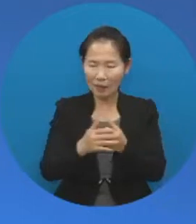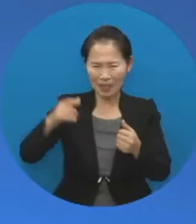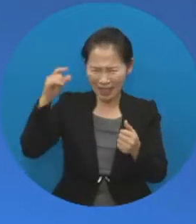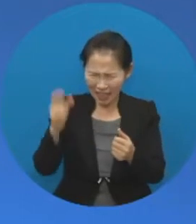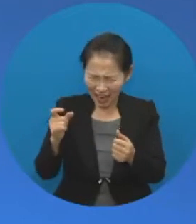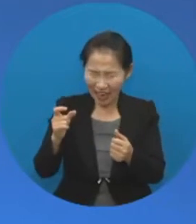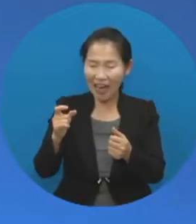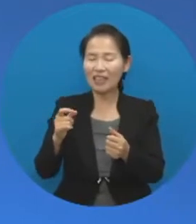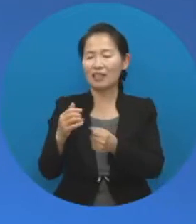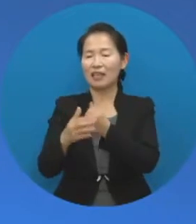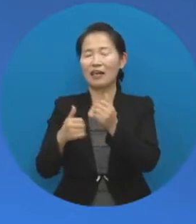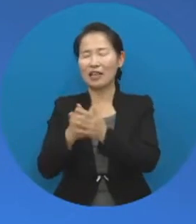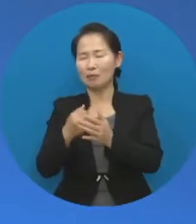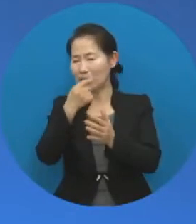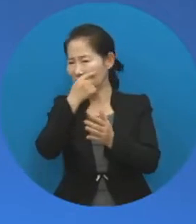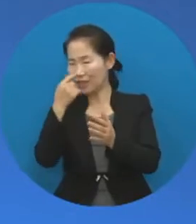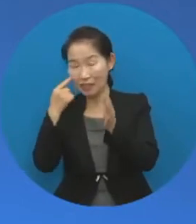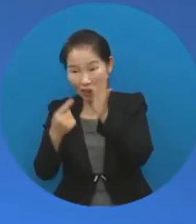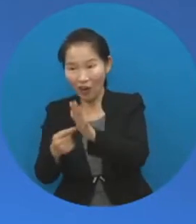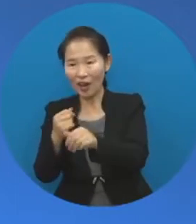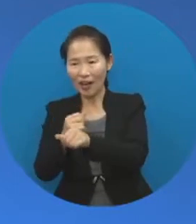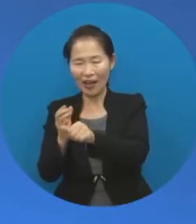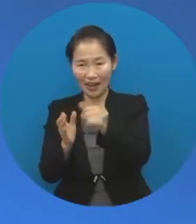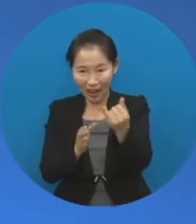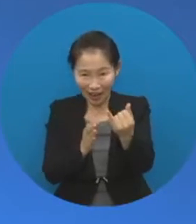증거해라 그러시더라고요. 그래서 제가